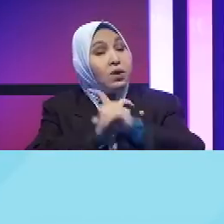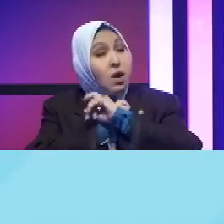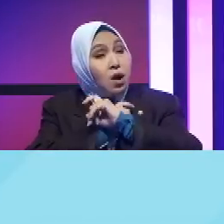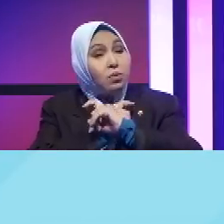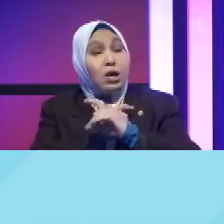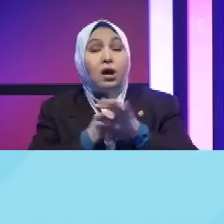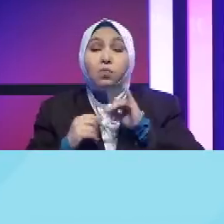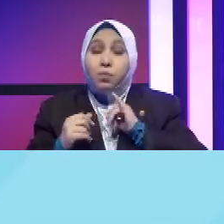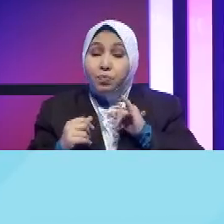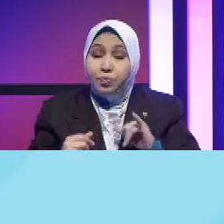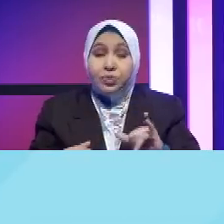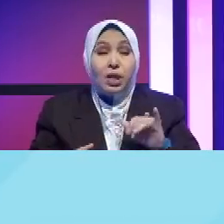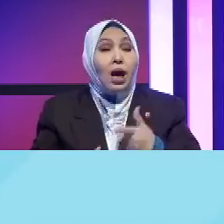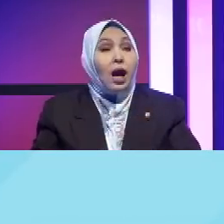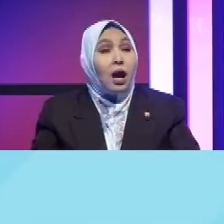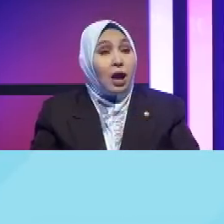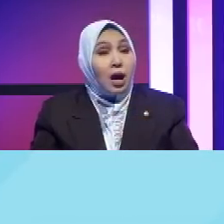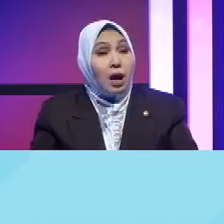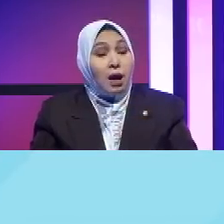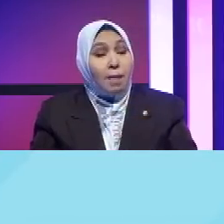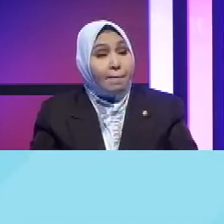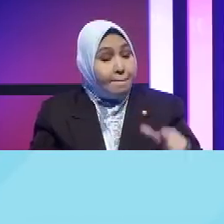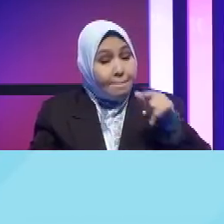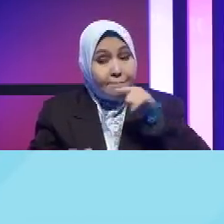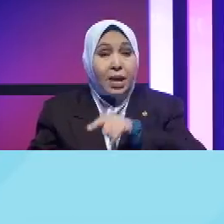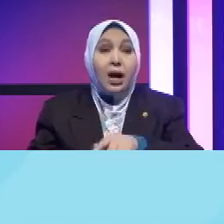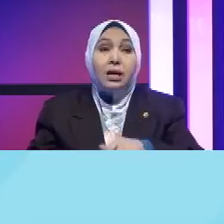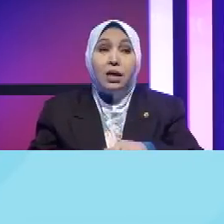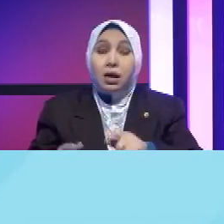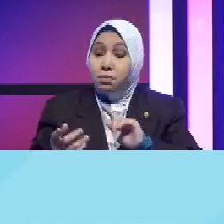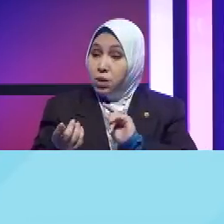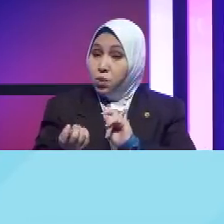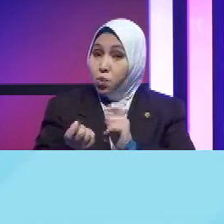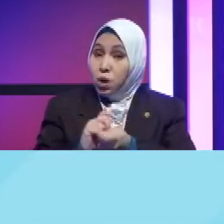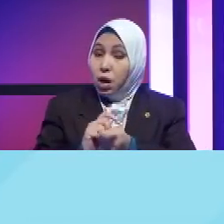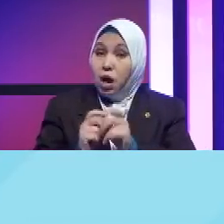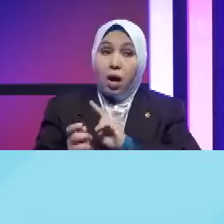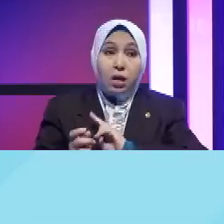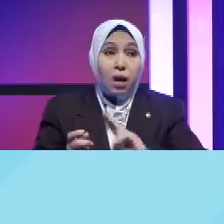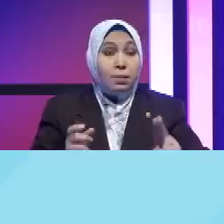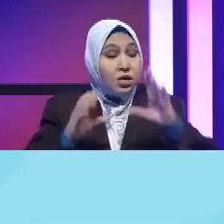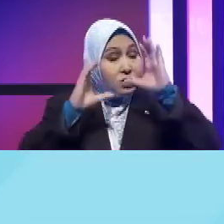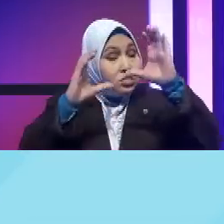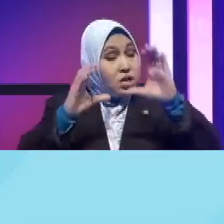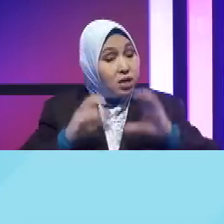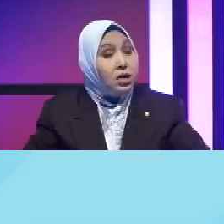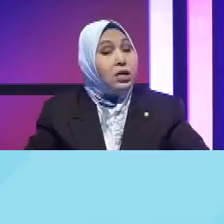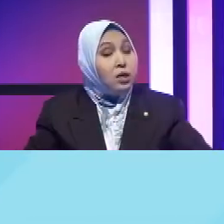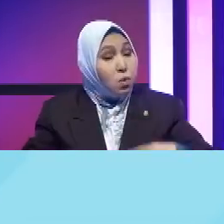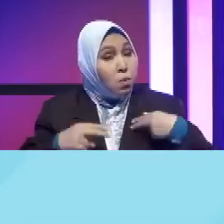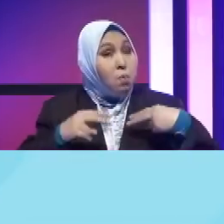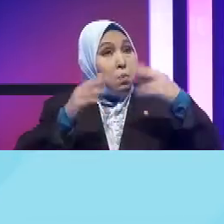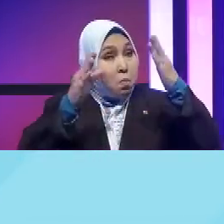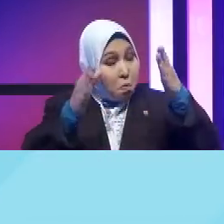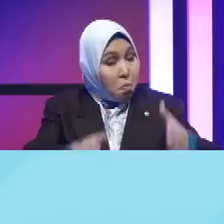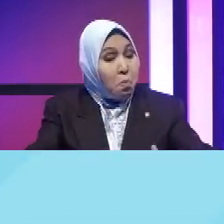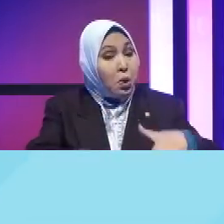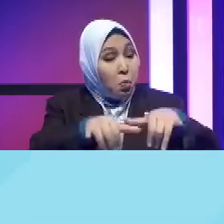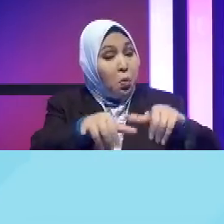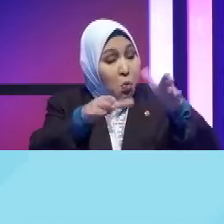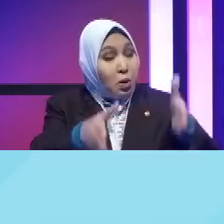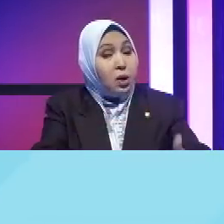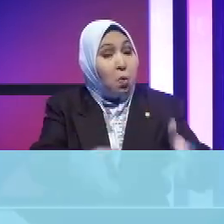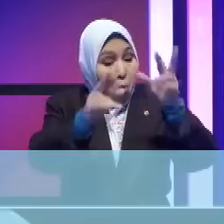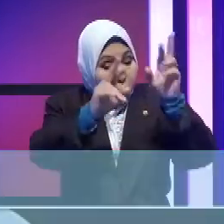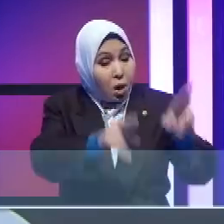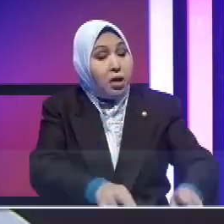An yubaddila dinakum, dia akan menukar agama ataupun cara hidup kamu. wa au an